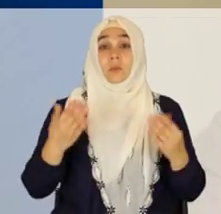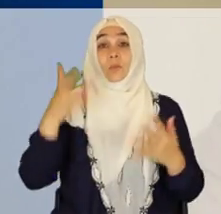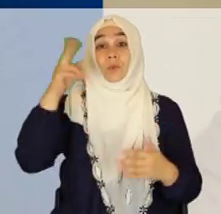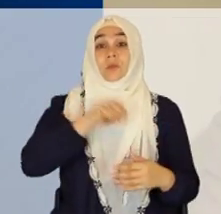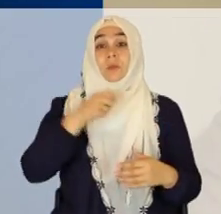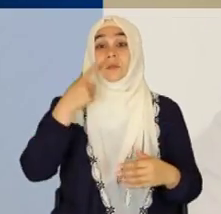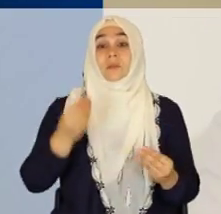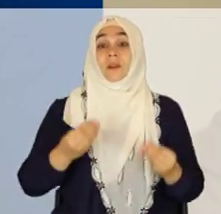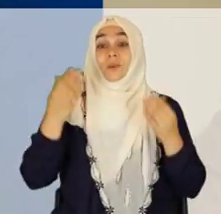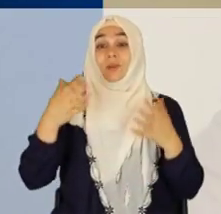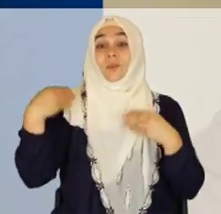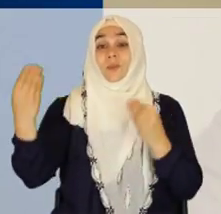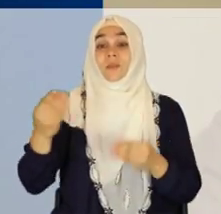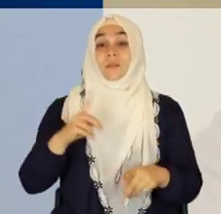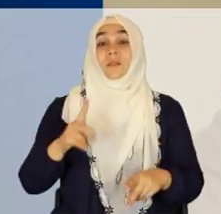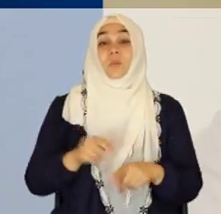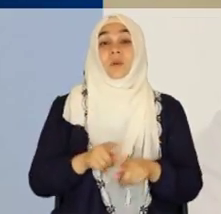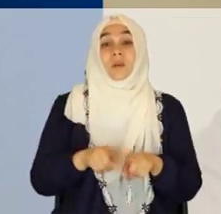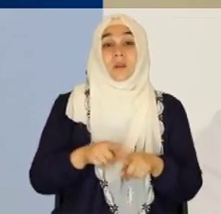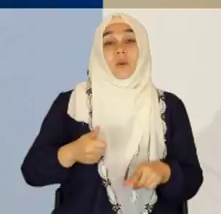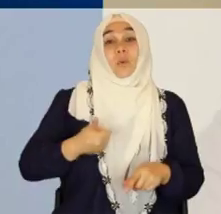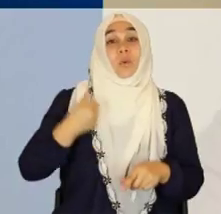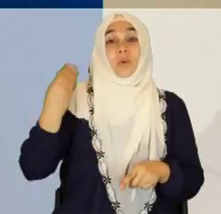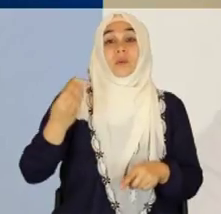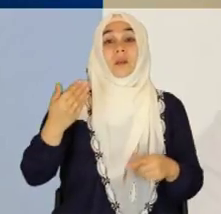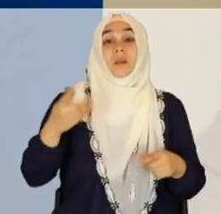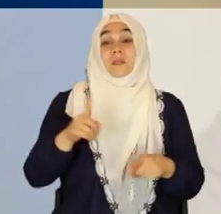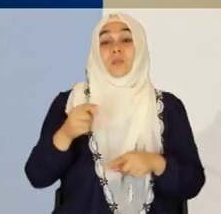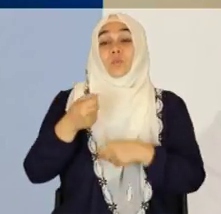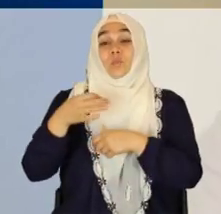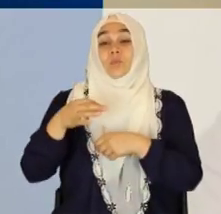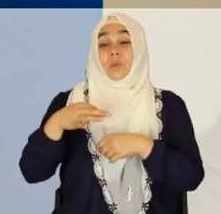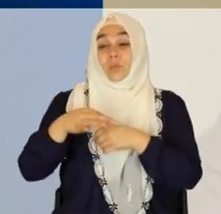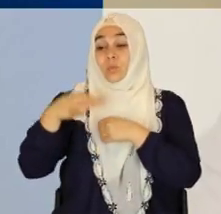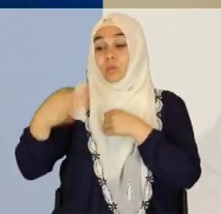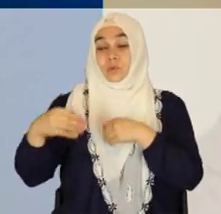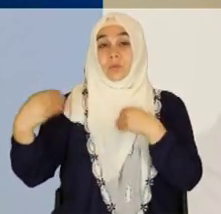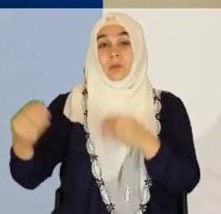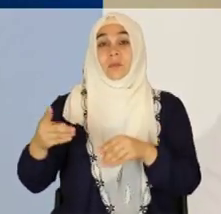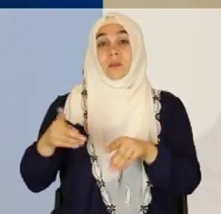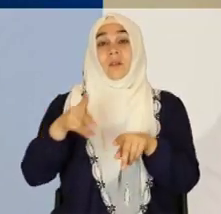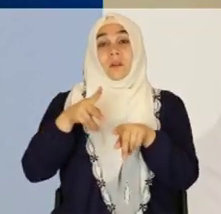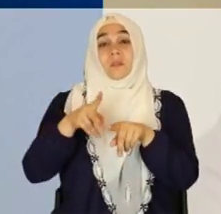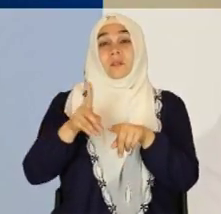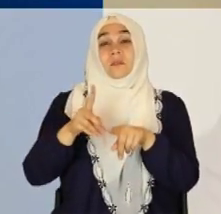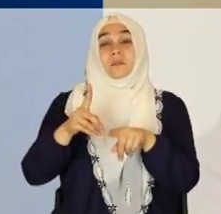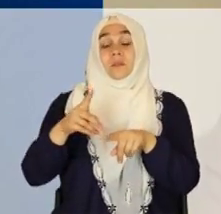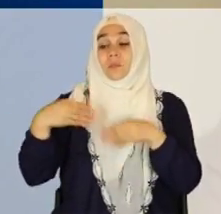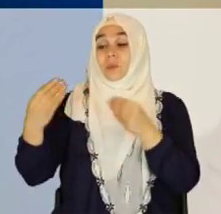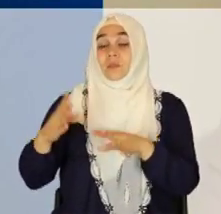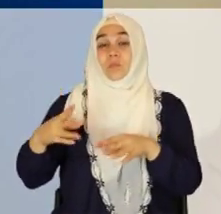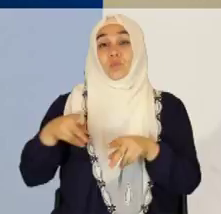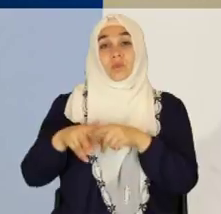Zakatlarınızı, sadakalarınızı minnet kırış bilen, aza veriş bilen başkalarına batır koymayın, yokka çıkarıp